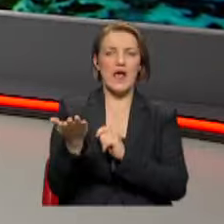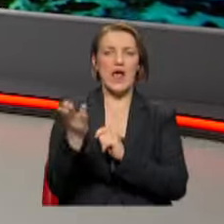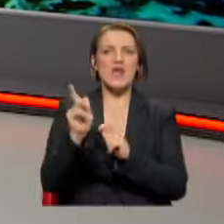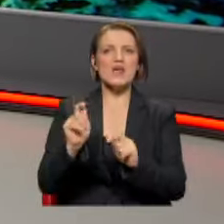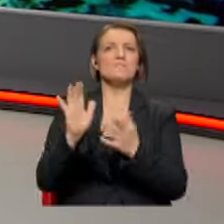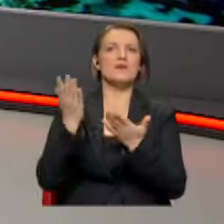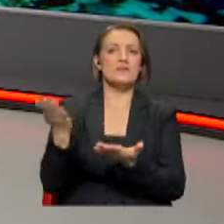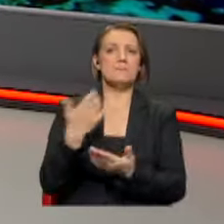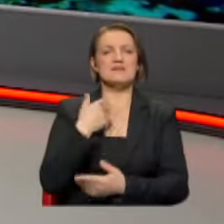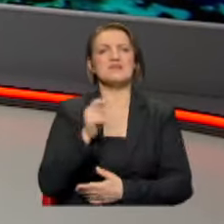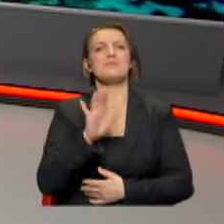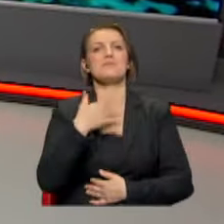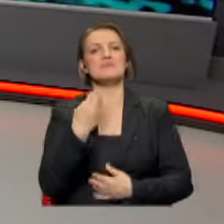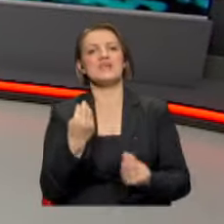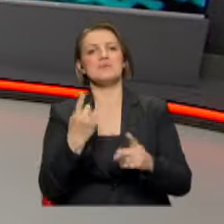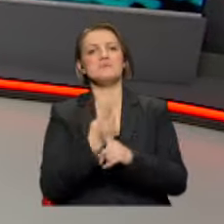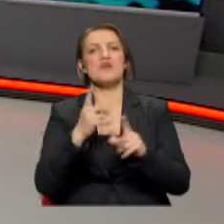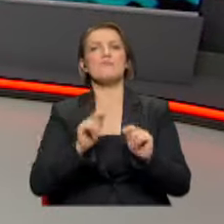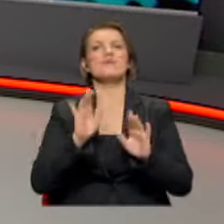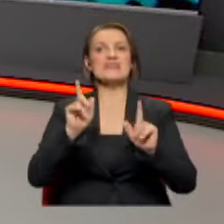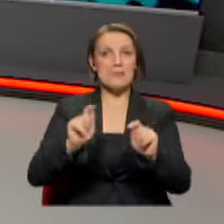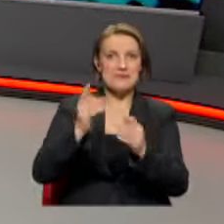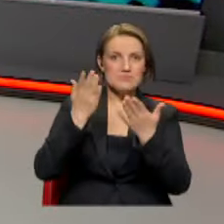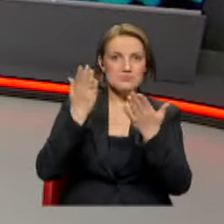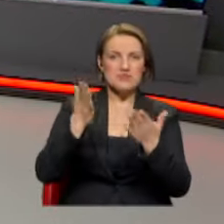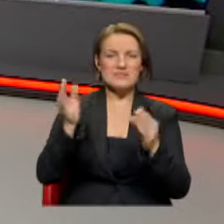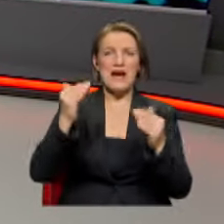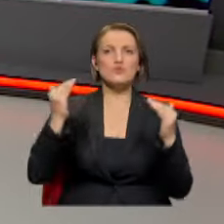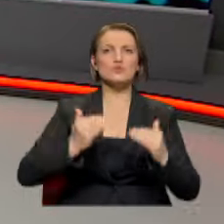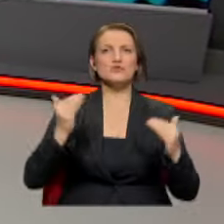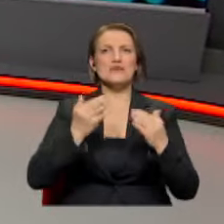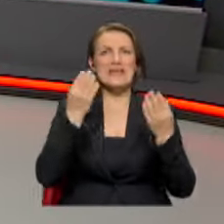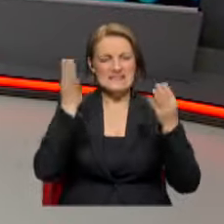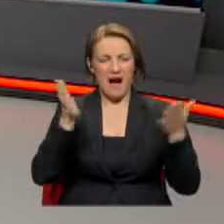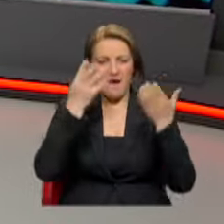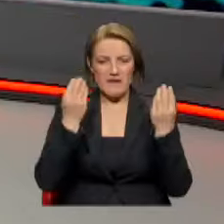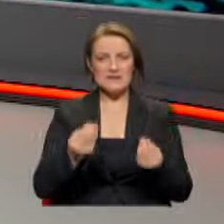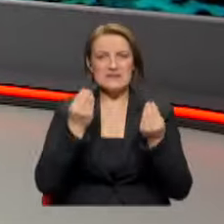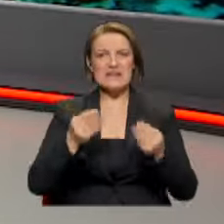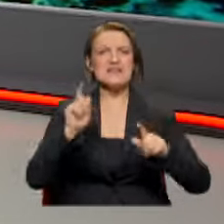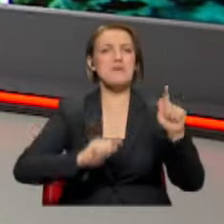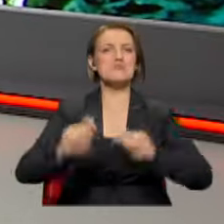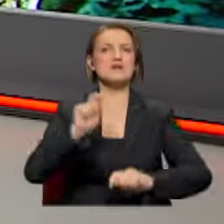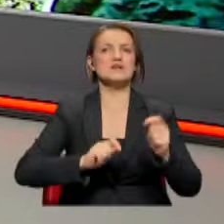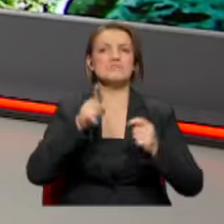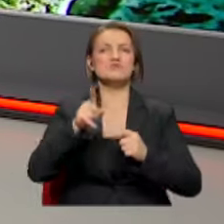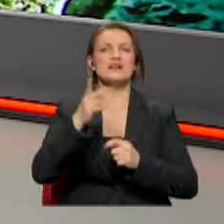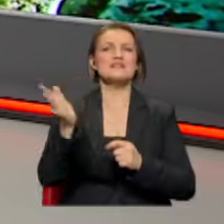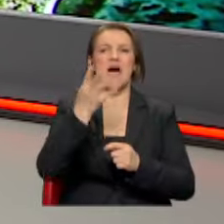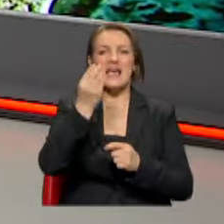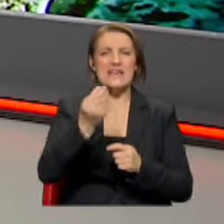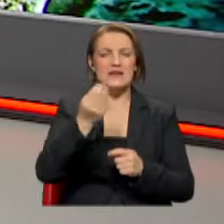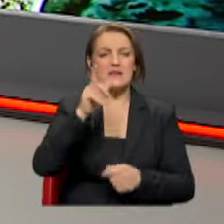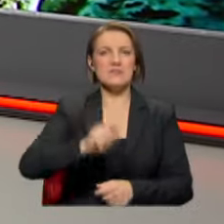yapmadık biz yapmadık mı hiç iyi bir şey yapmadık mı e yaptınız da bunlar daha ucuza çok daha iyisi yapılırdı bunların daha